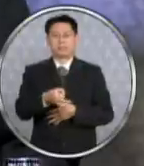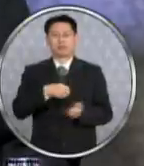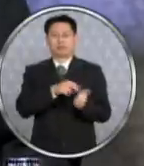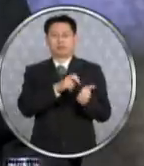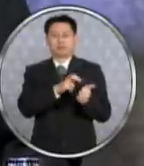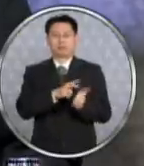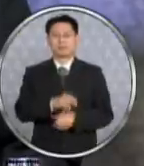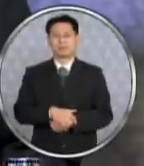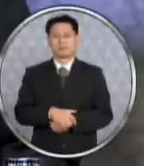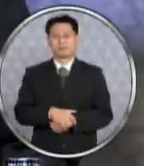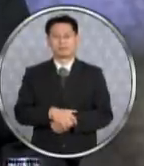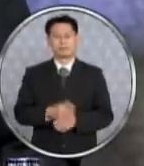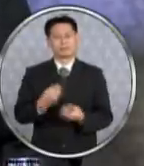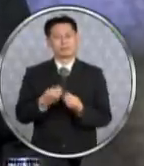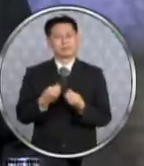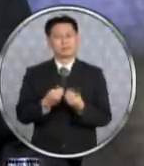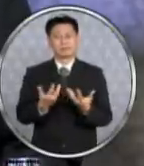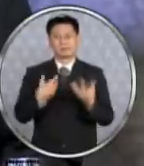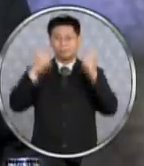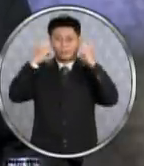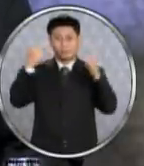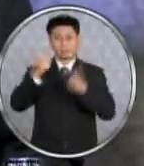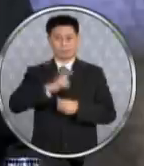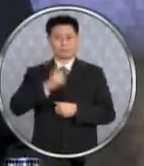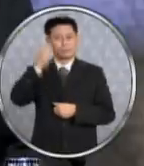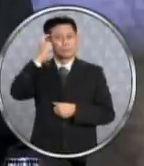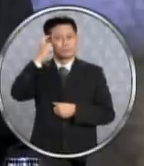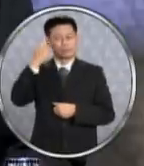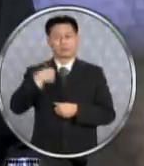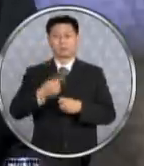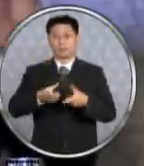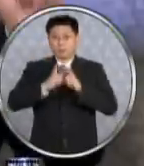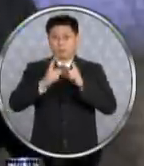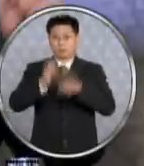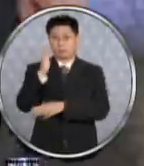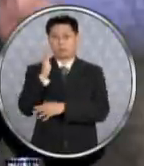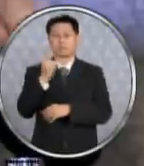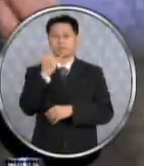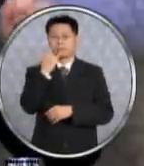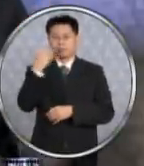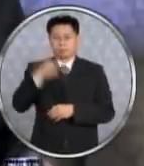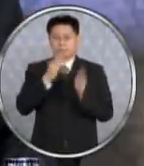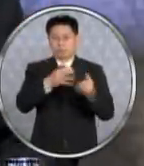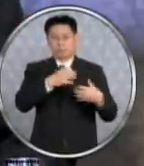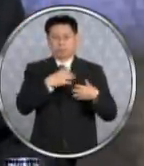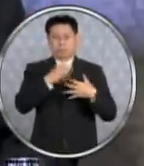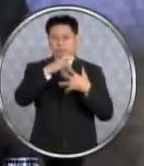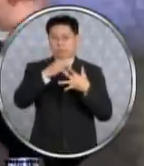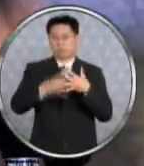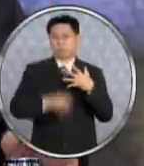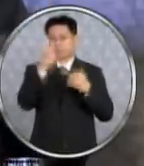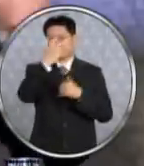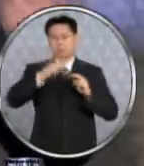王。在这种情况之下，宋楚瑜回到我们政府体制的话，要重整我们军队的纪律。